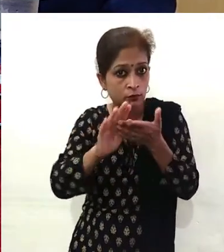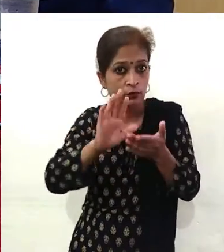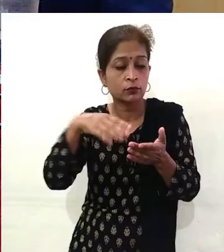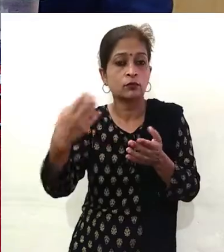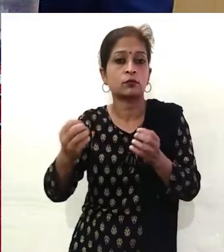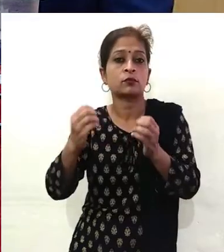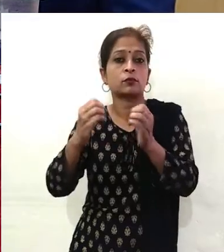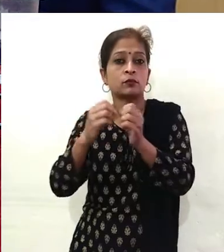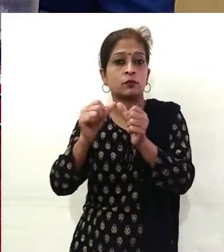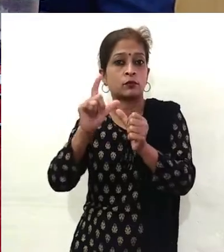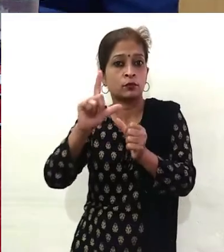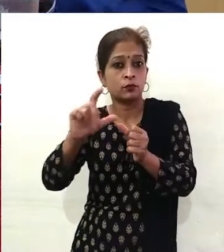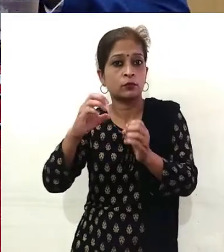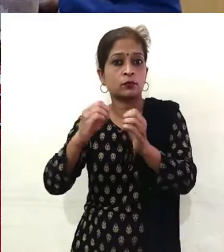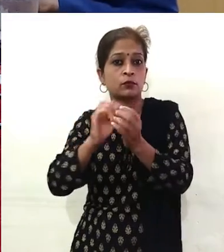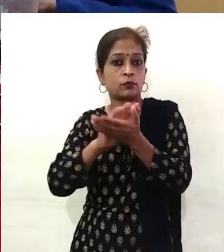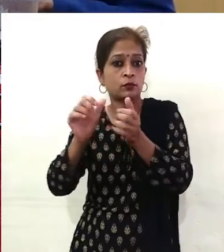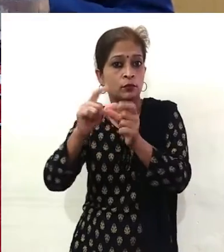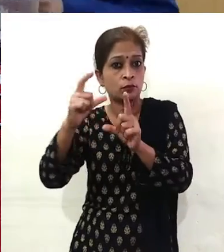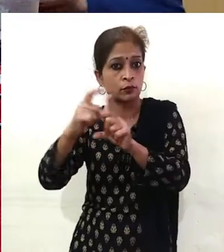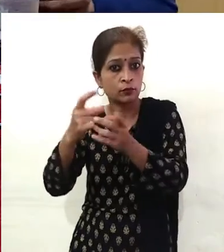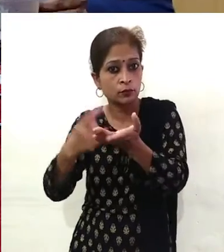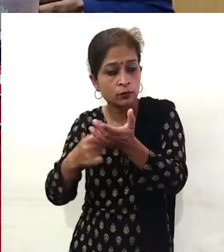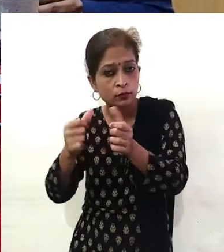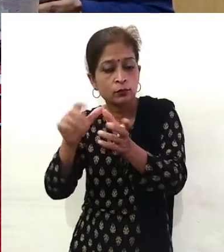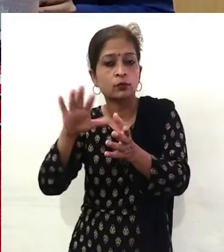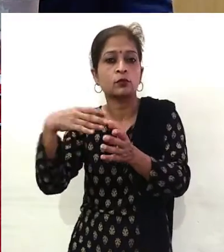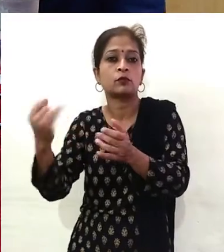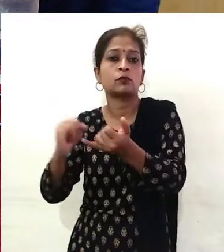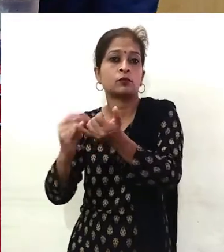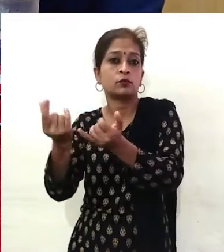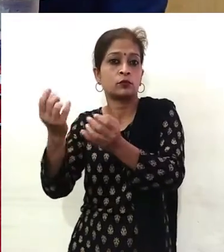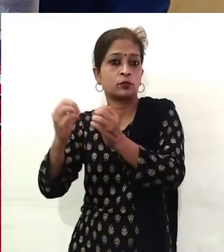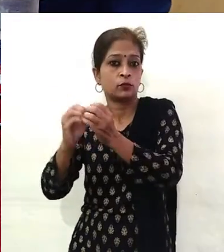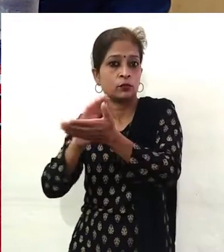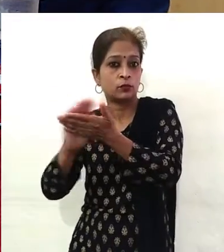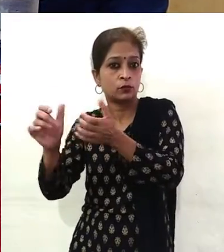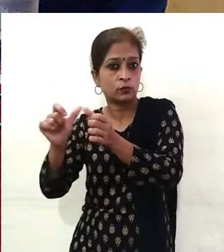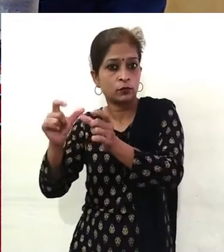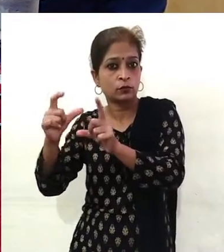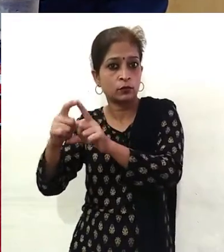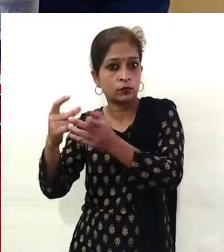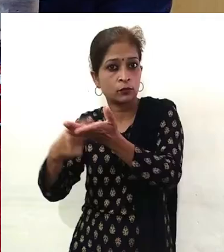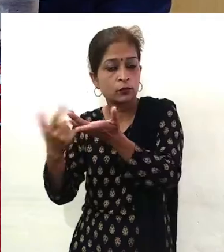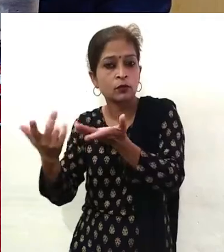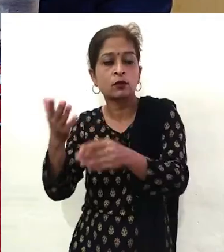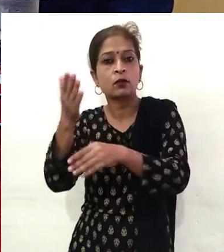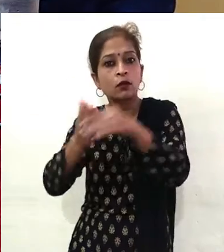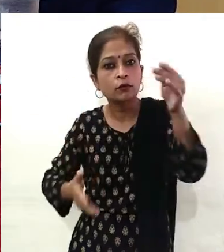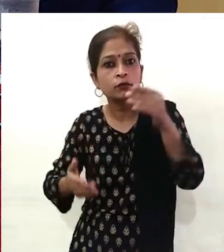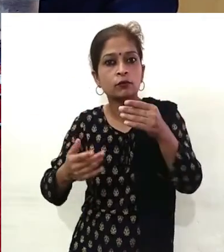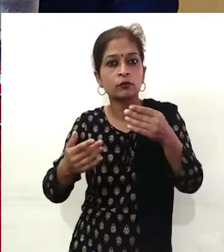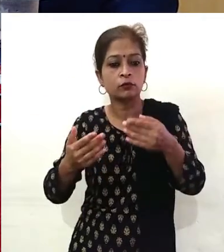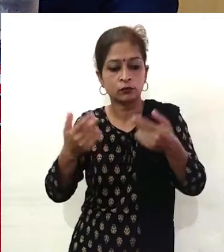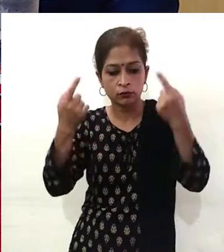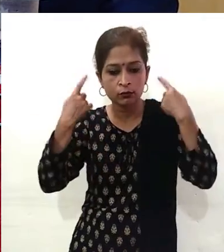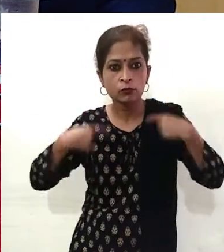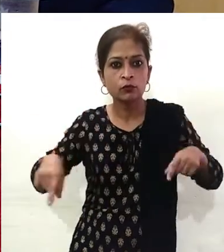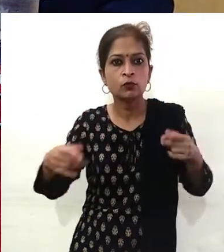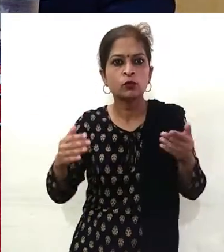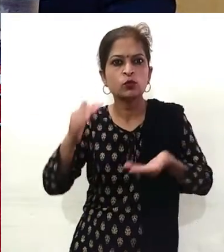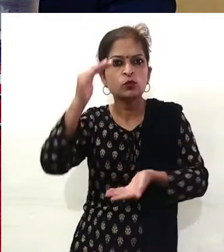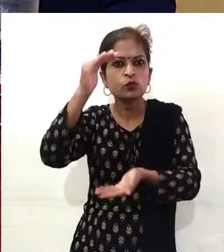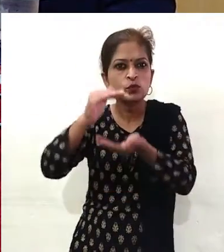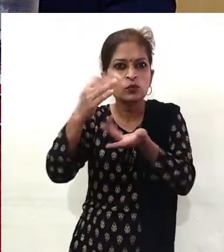ना। सर बना है बड़ा, शरीर छोटा, हाथ छोटे छोटे। सुभद्रा माँ के तो हाथ पैर भी नहीं बने थे। तो